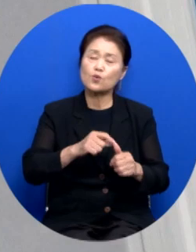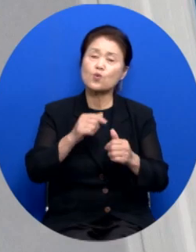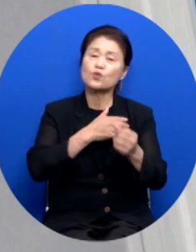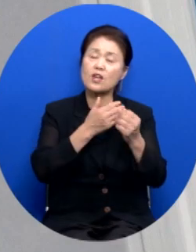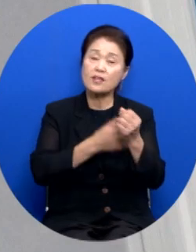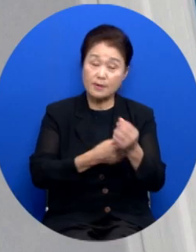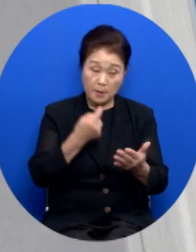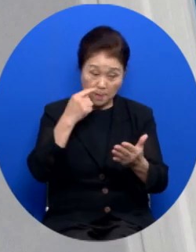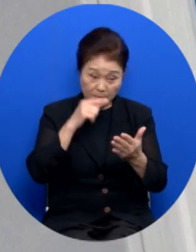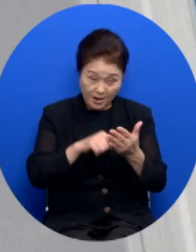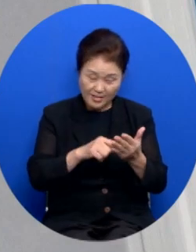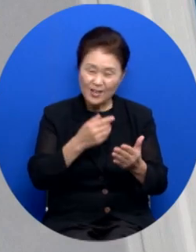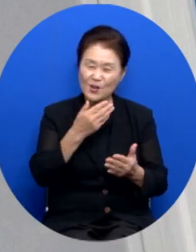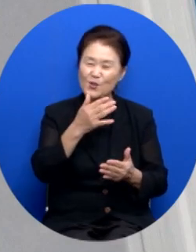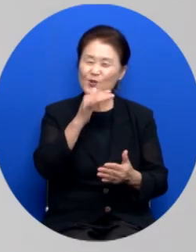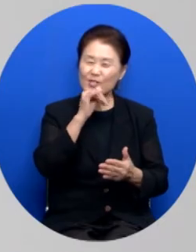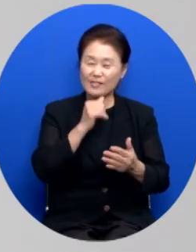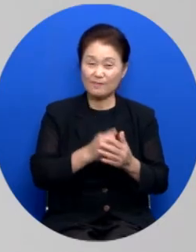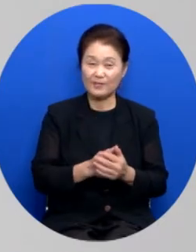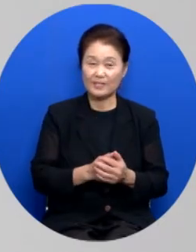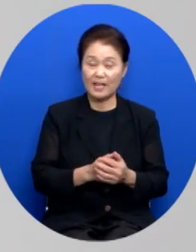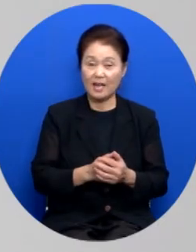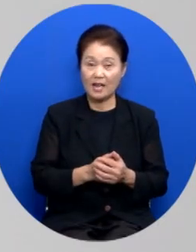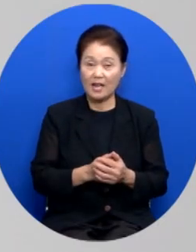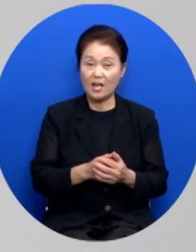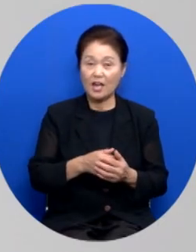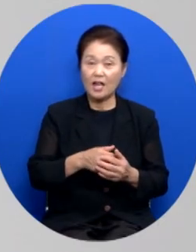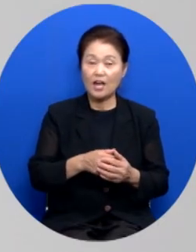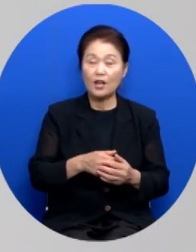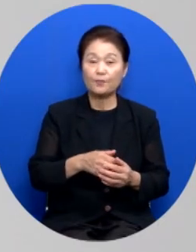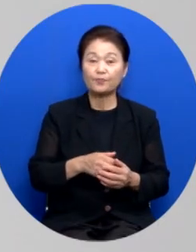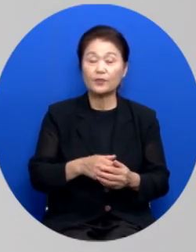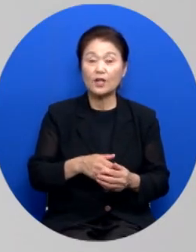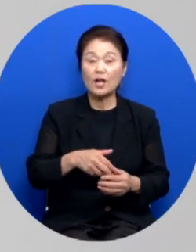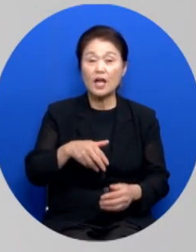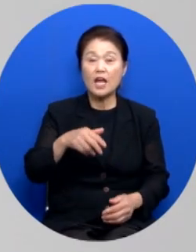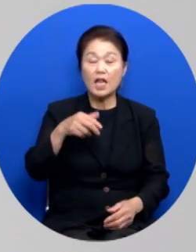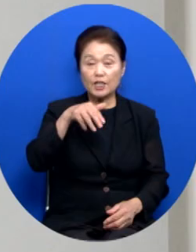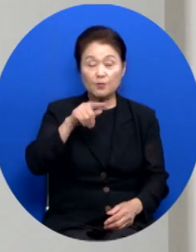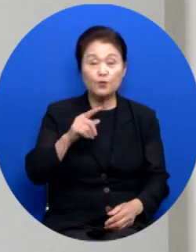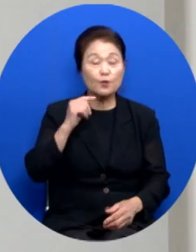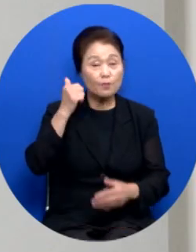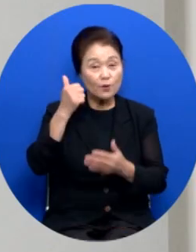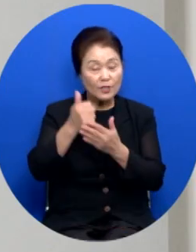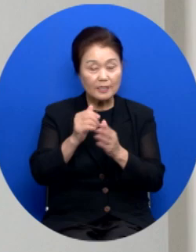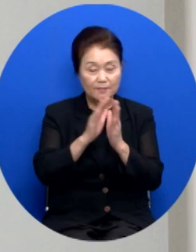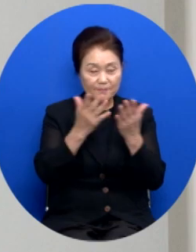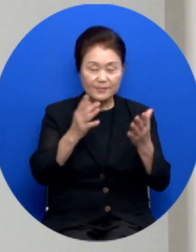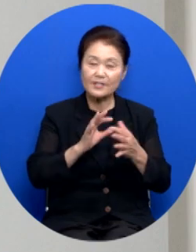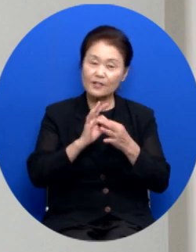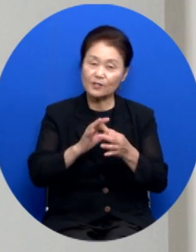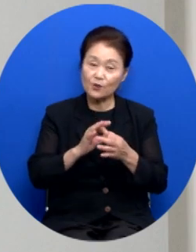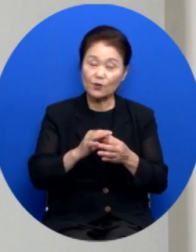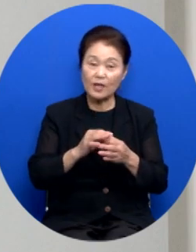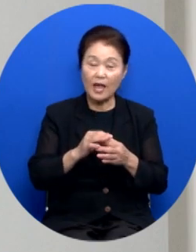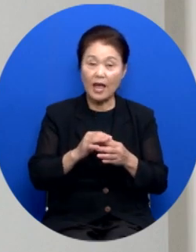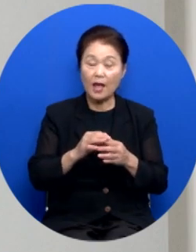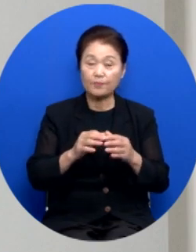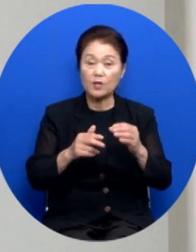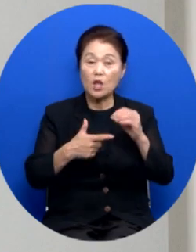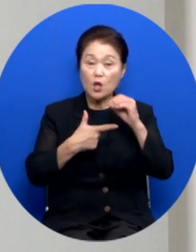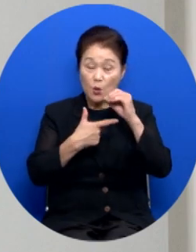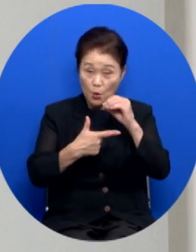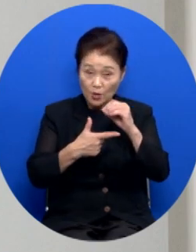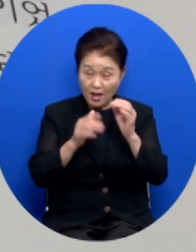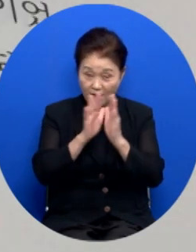능력을 발견할 수 있습니다. 저자인 주원침례교회 김주원 목사는 이 책을 통해 요나서에 담긴 복음